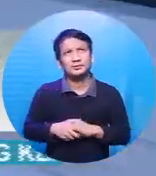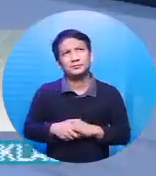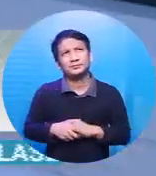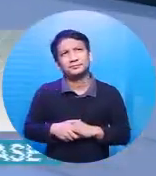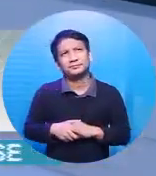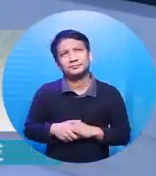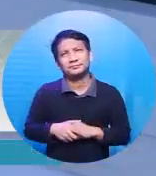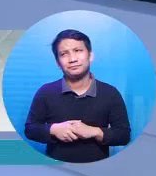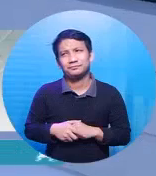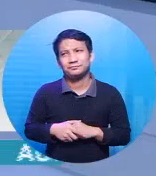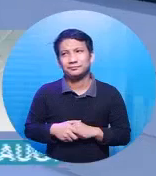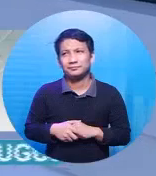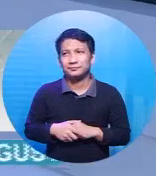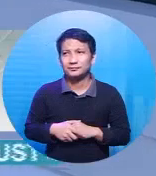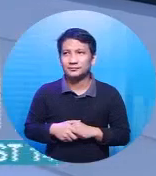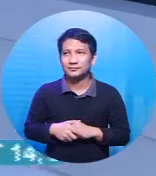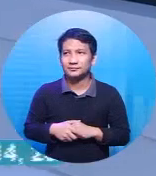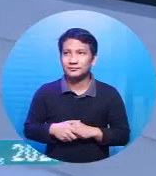No.